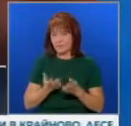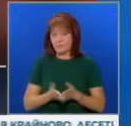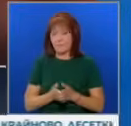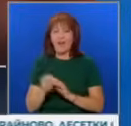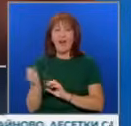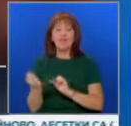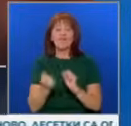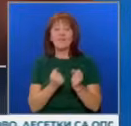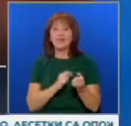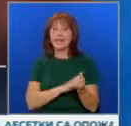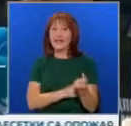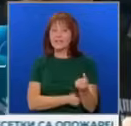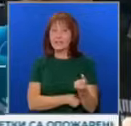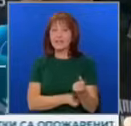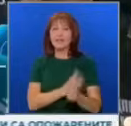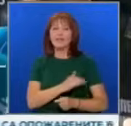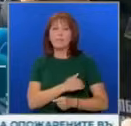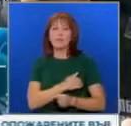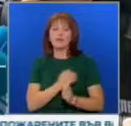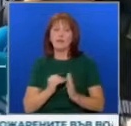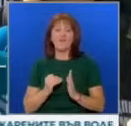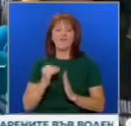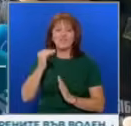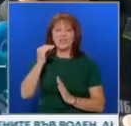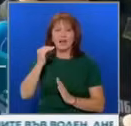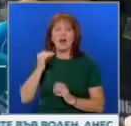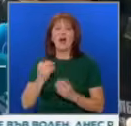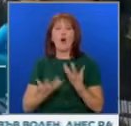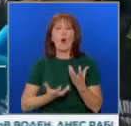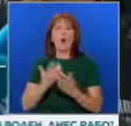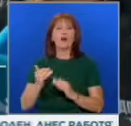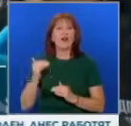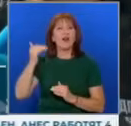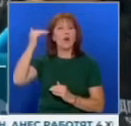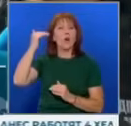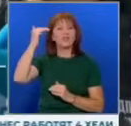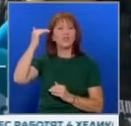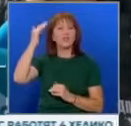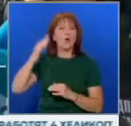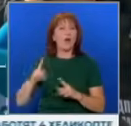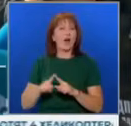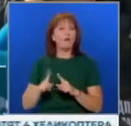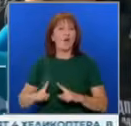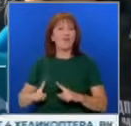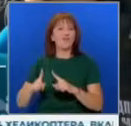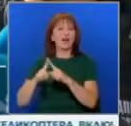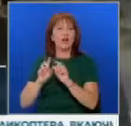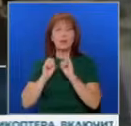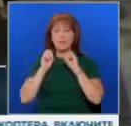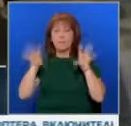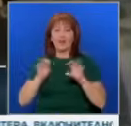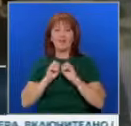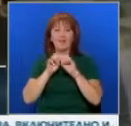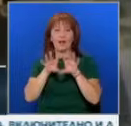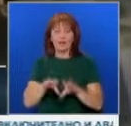е много силен, температурата е много висока, огъня е високо горе, върхов, както се нарича, и реално прехвърля просеките. Това е проблема.